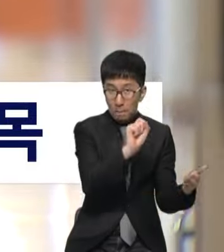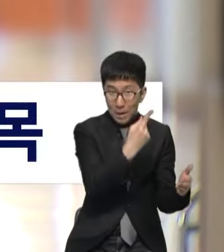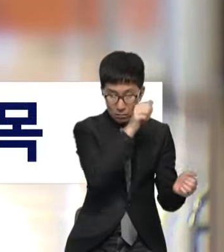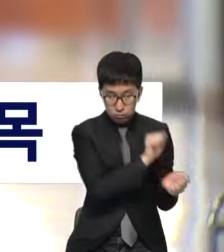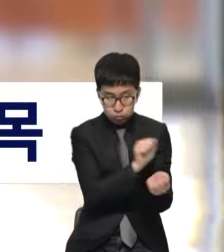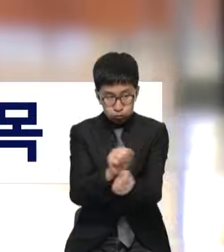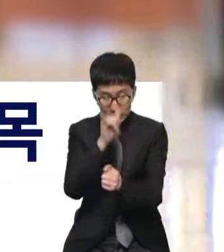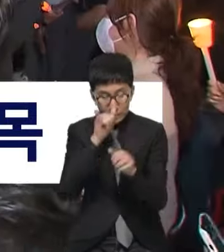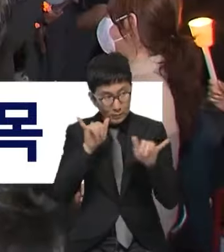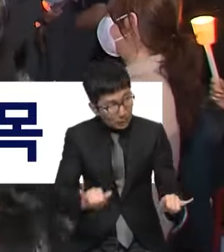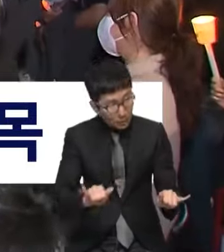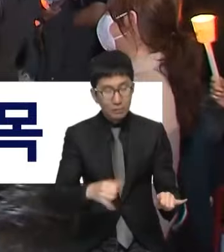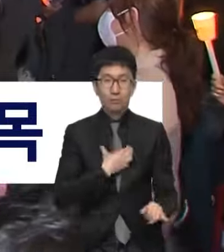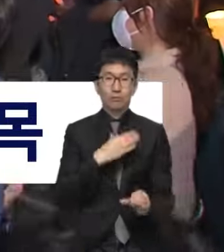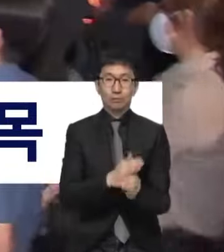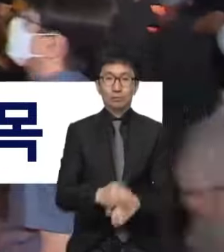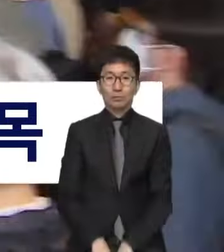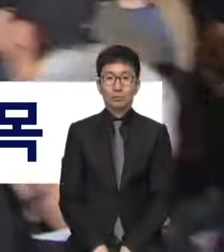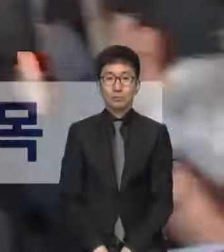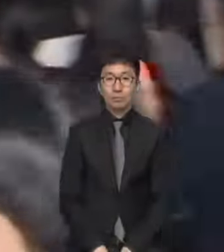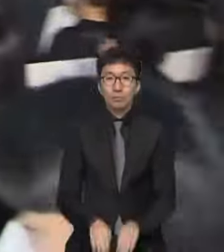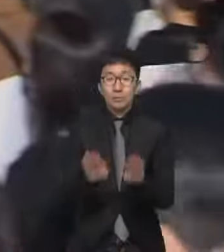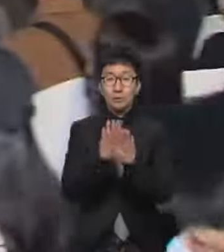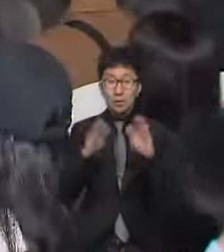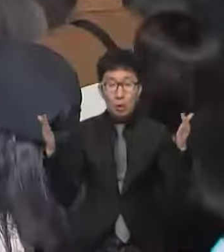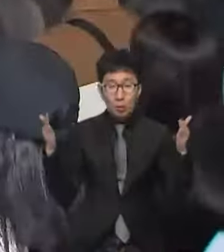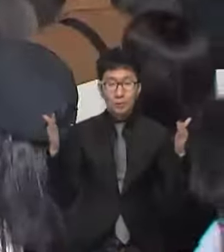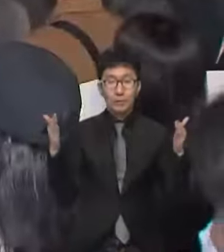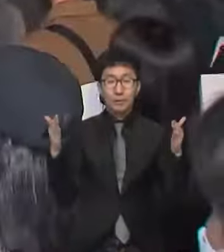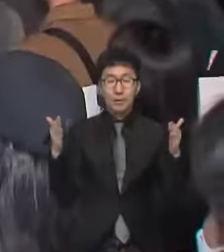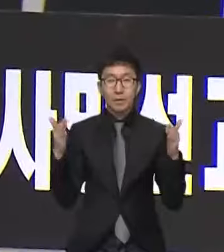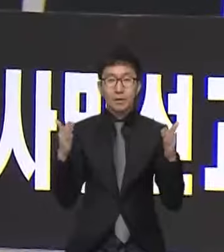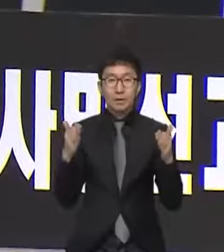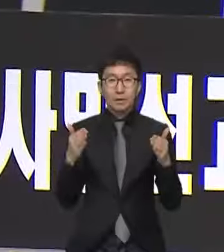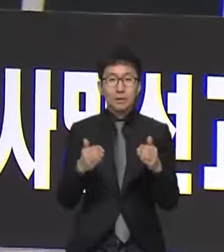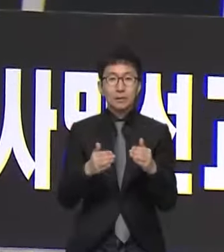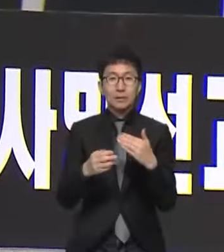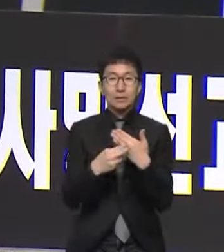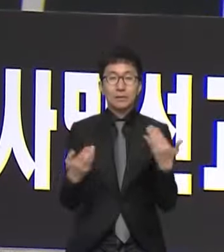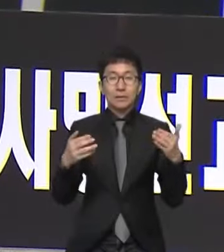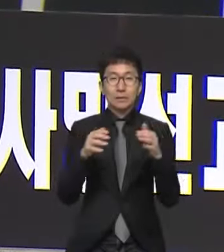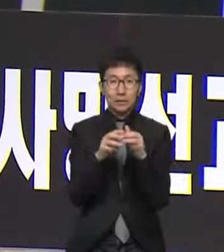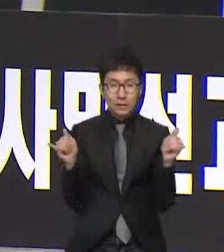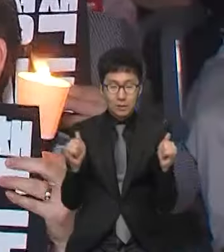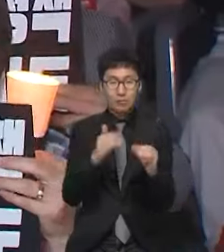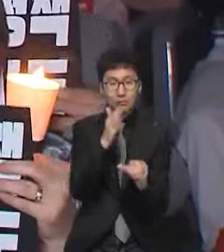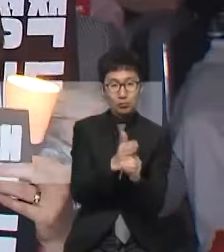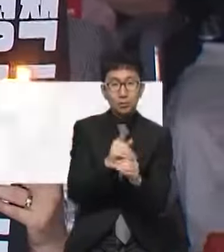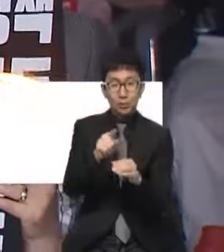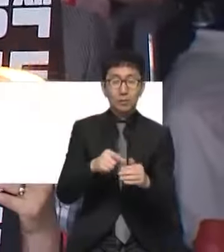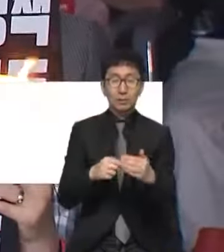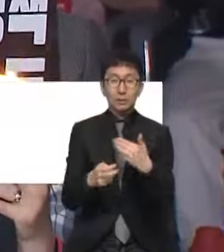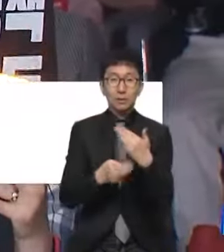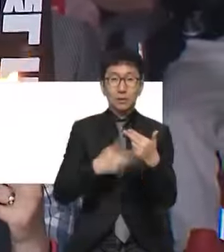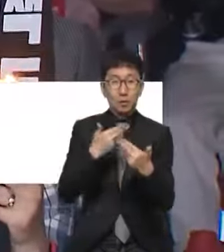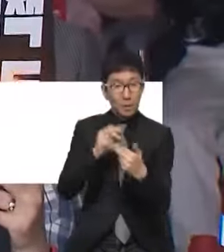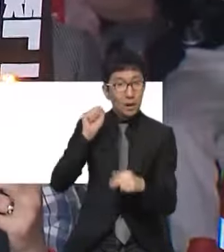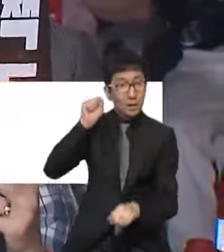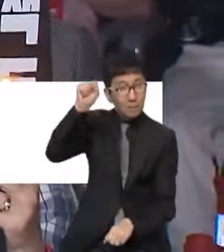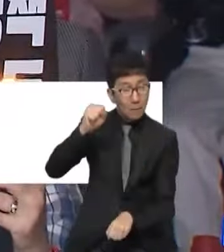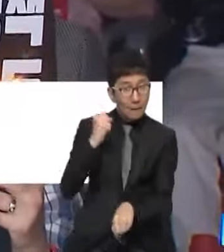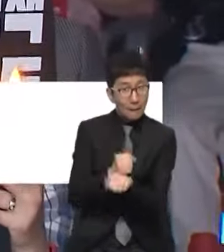있습니다. 개원이 중심인 의사협회가 진행 중인 총파업 투표는 내일까지 진행합니다. 지금까지